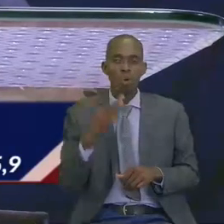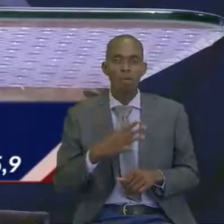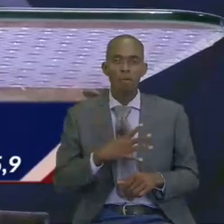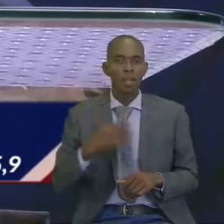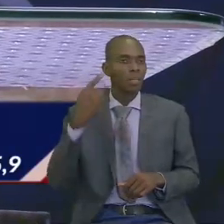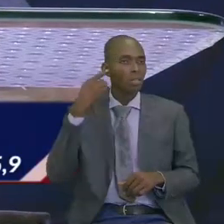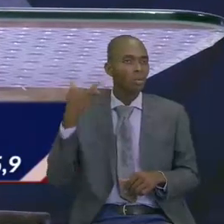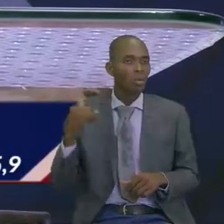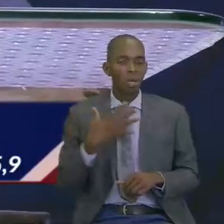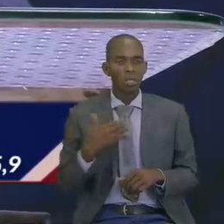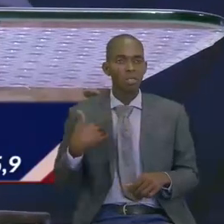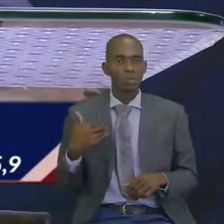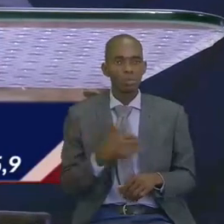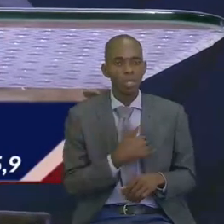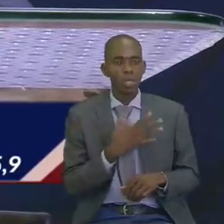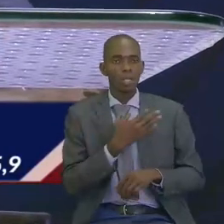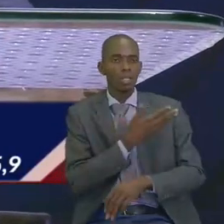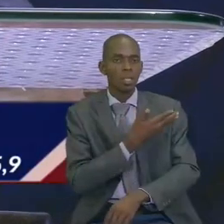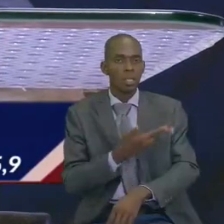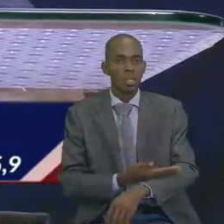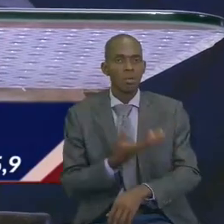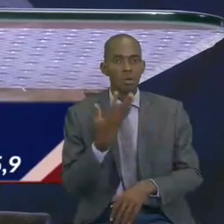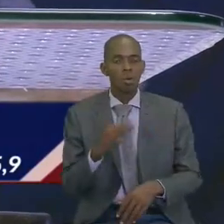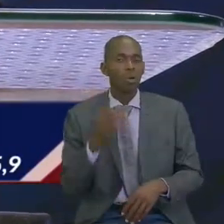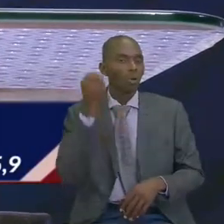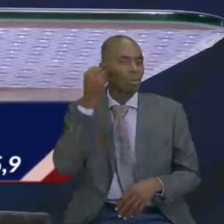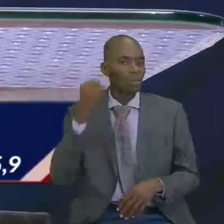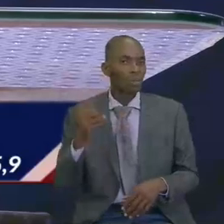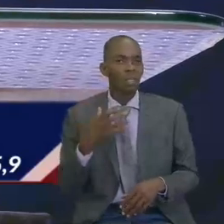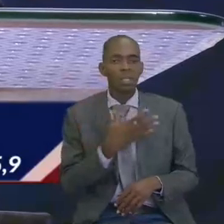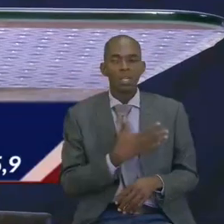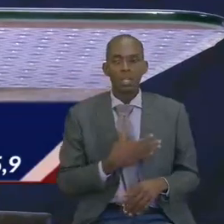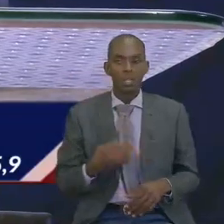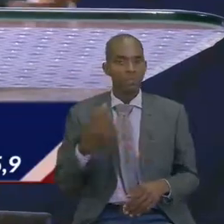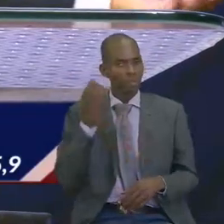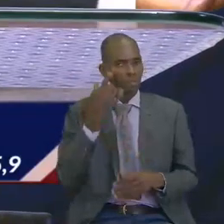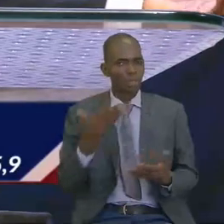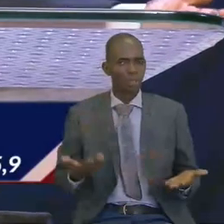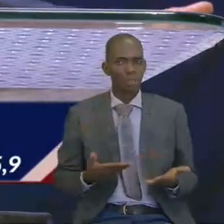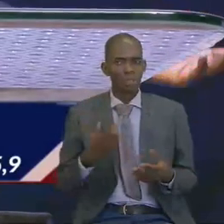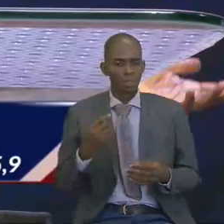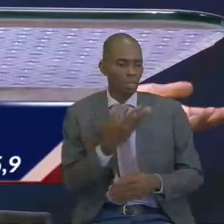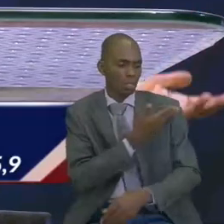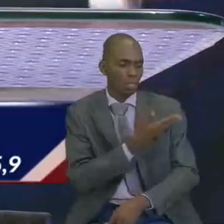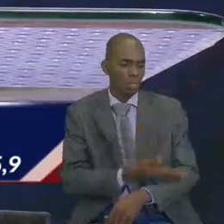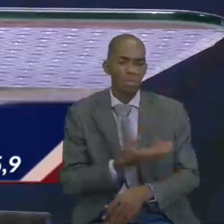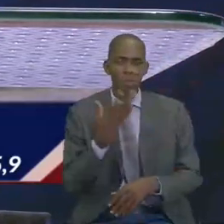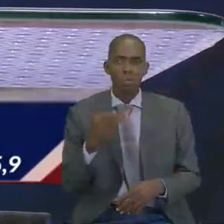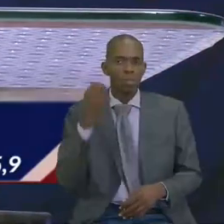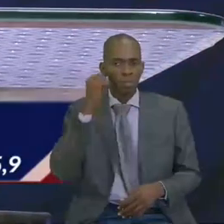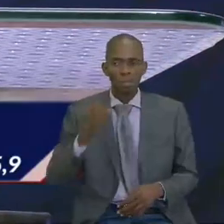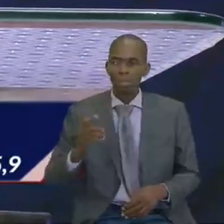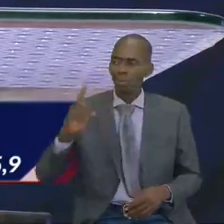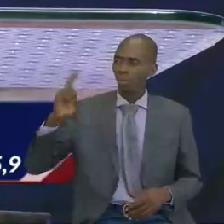La tête de cette statue était d'or pur, sa poitrine et ses bras étaient d'argent, son ventre et